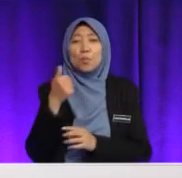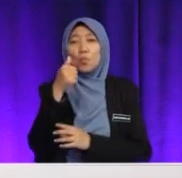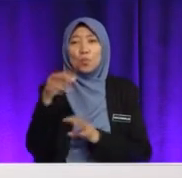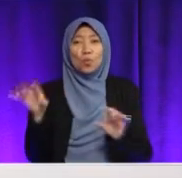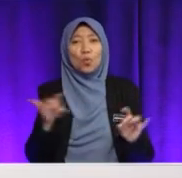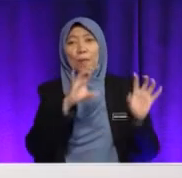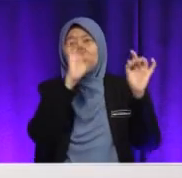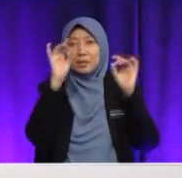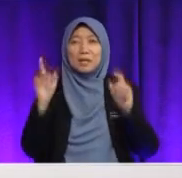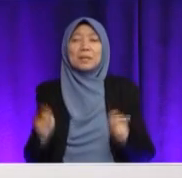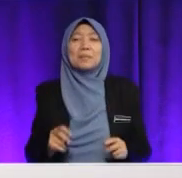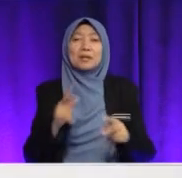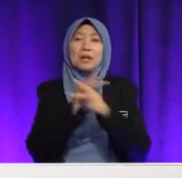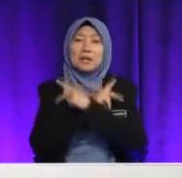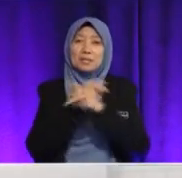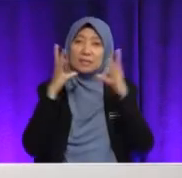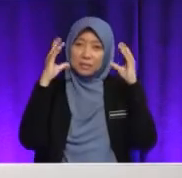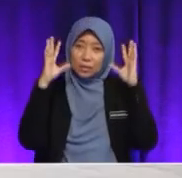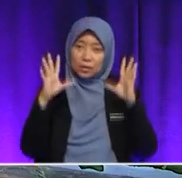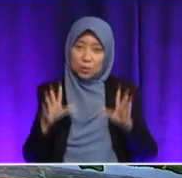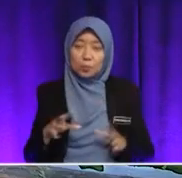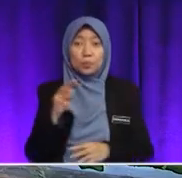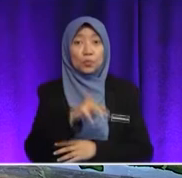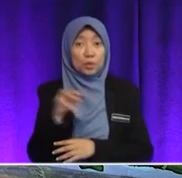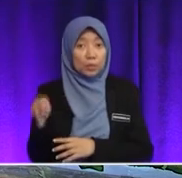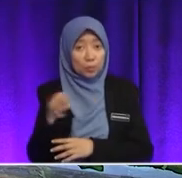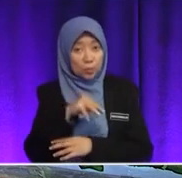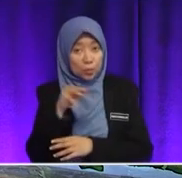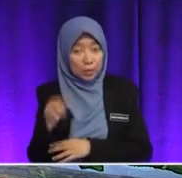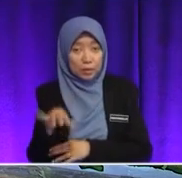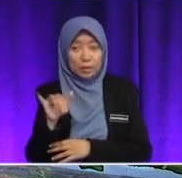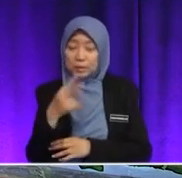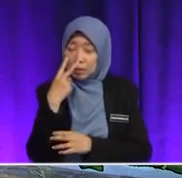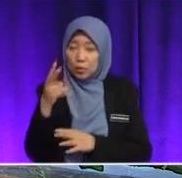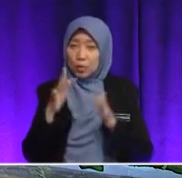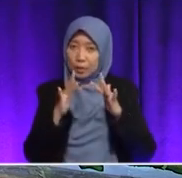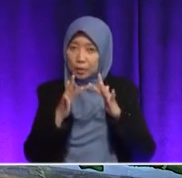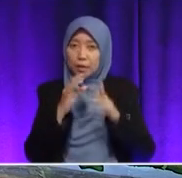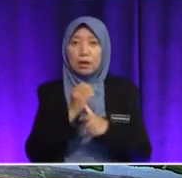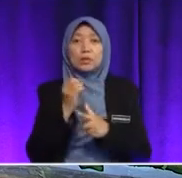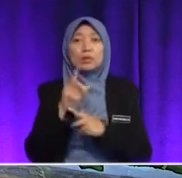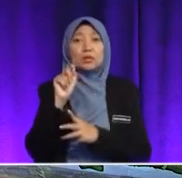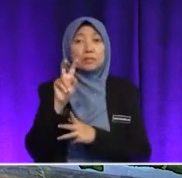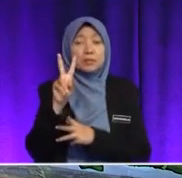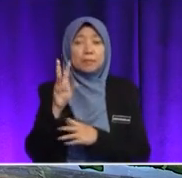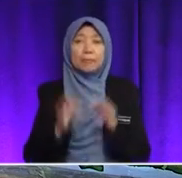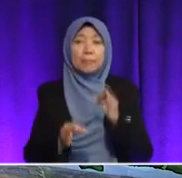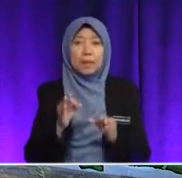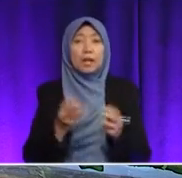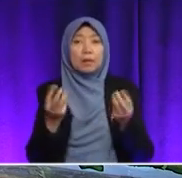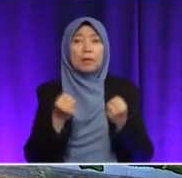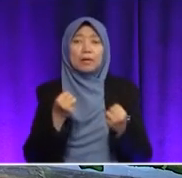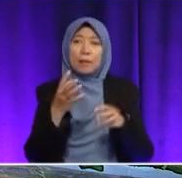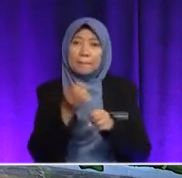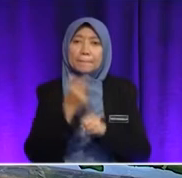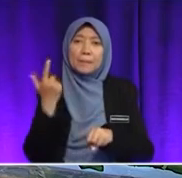Ok mkasih segudang kepada mereka yang menuntun dirumah sama Dek dalam talian ataupun melalui Taemin sekiranya Mereka ingin mendapatkan latihan